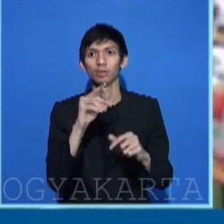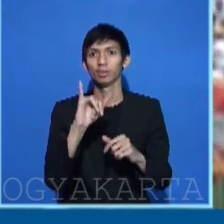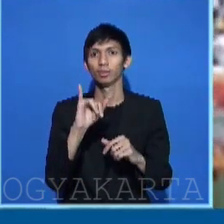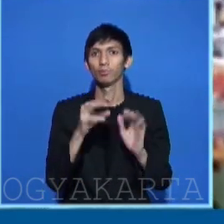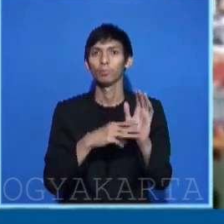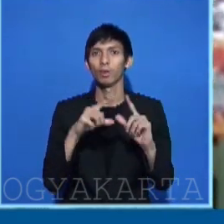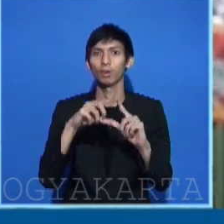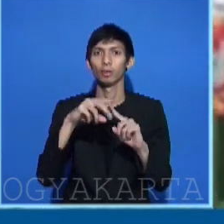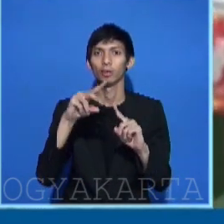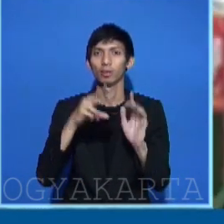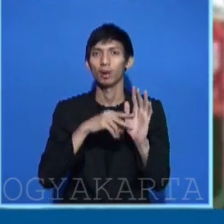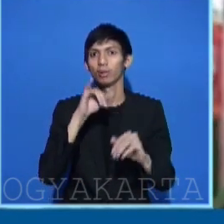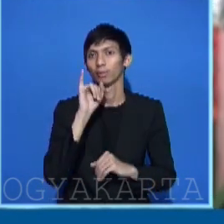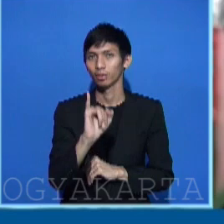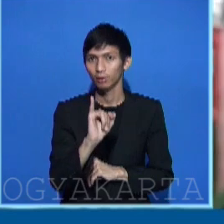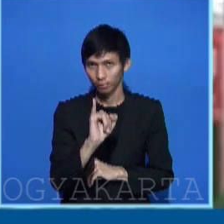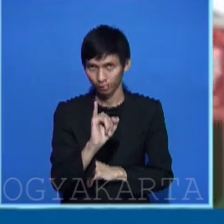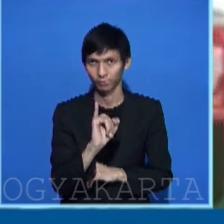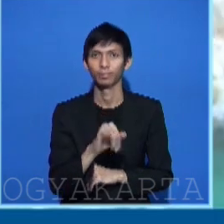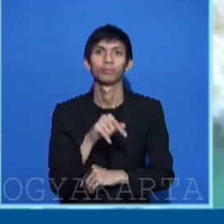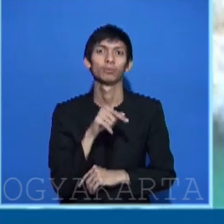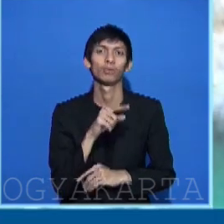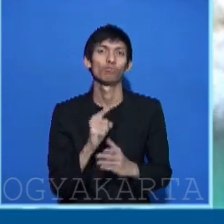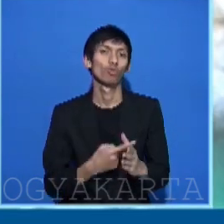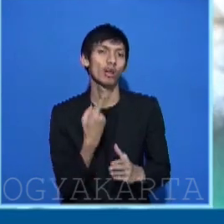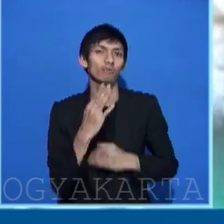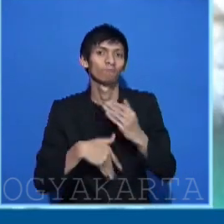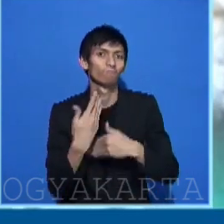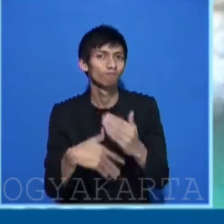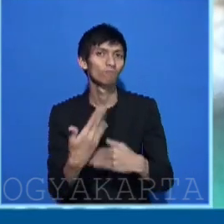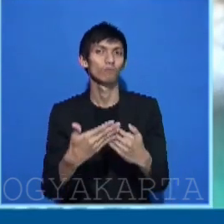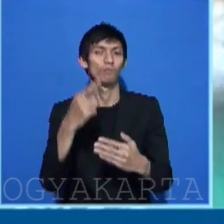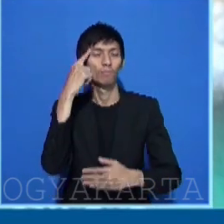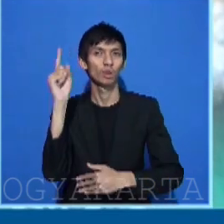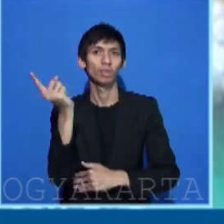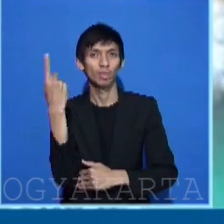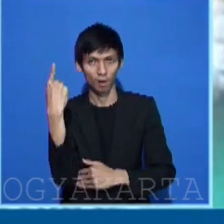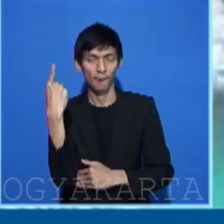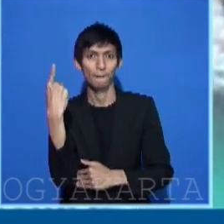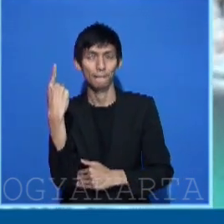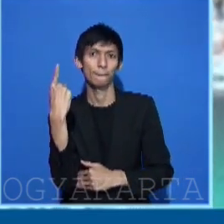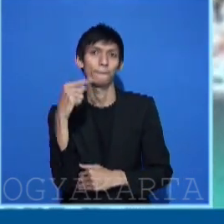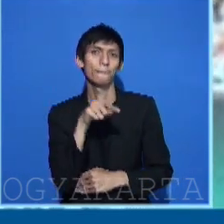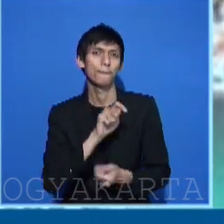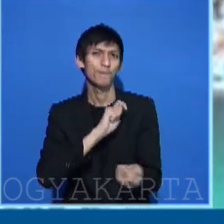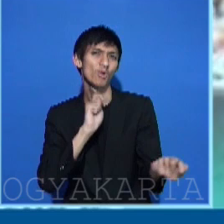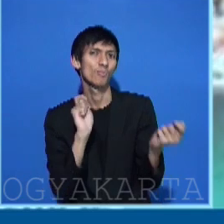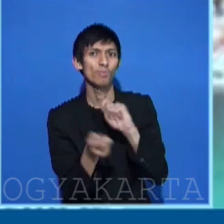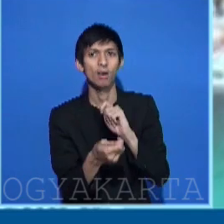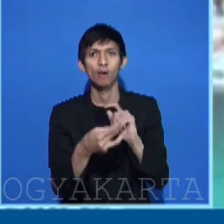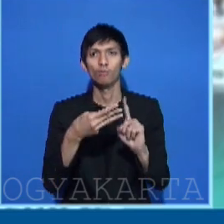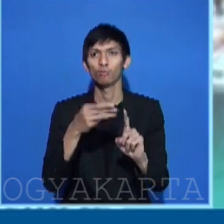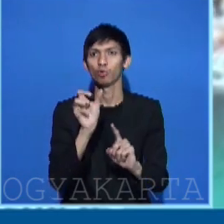salajengipun dipun kelola dening pamerintah Kalurahan Sri Martani lumantar badan usaha milik desa utawi Bumkel. Carik